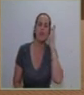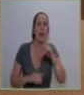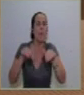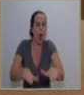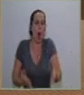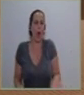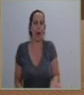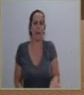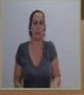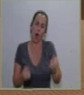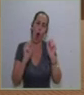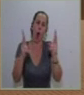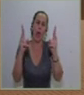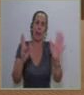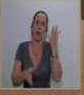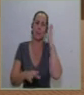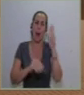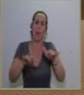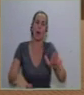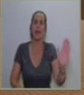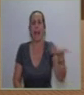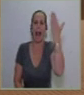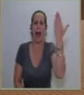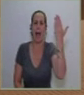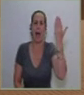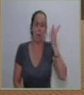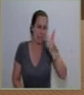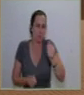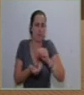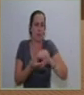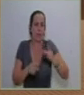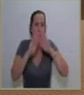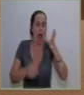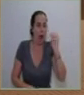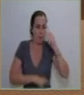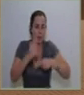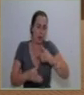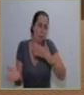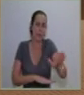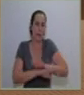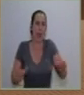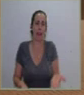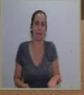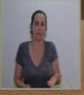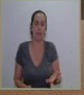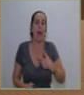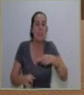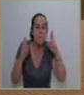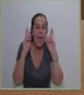החול. אוקיי. בוא נשען על החול. יאללה, נו, מה צריך סוכה? כבר 40 שנה מסתדרים לי. אני רק